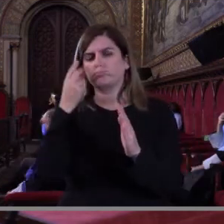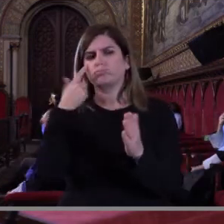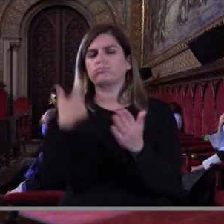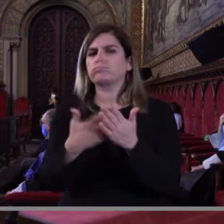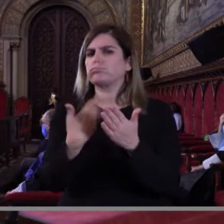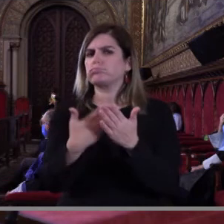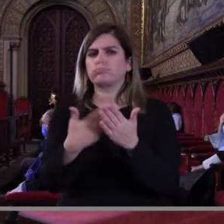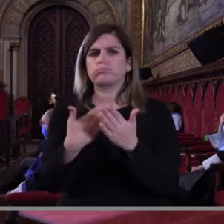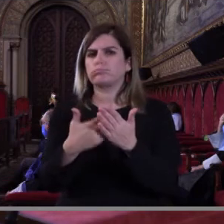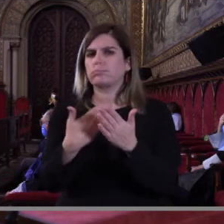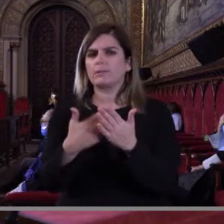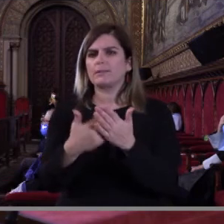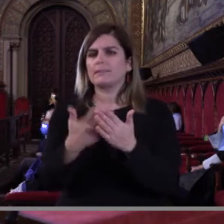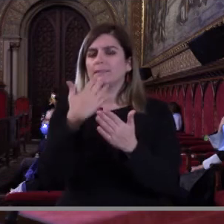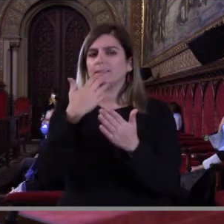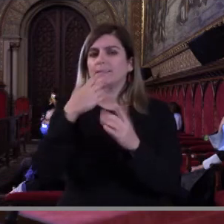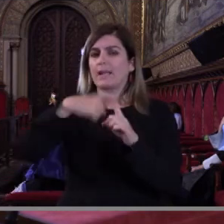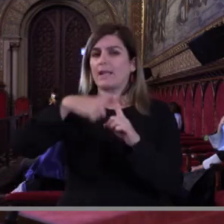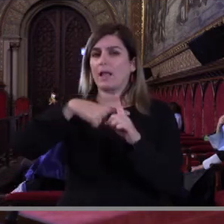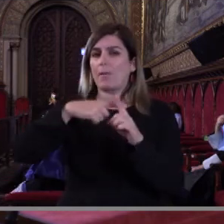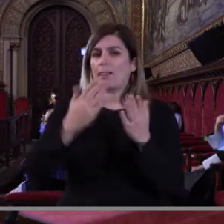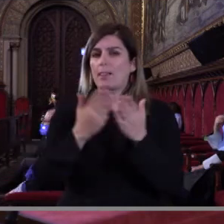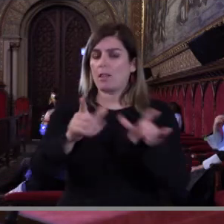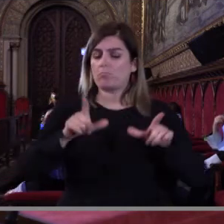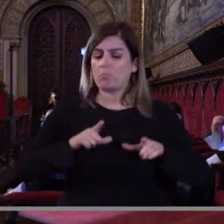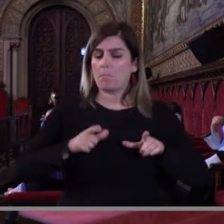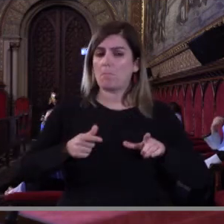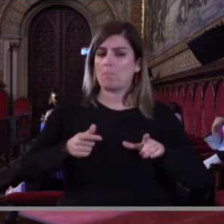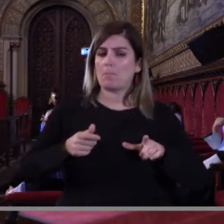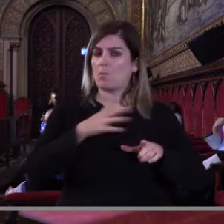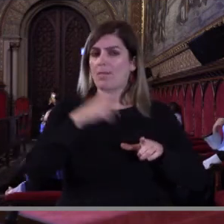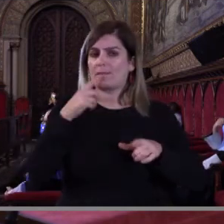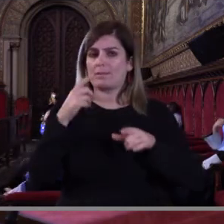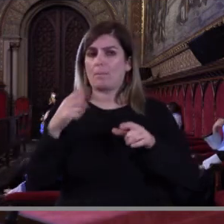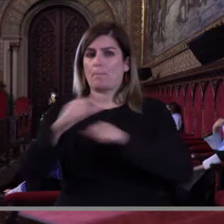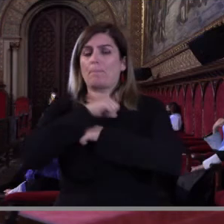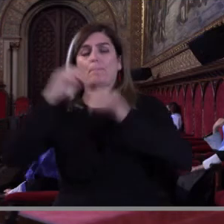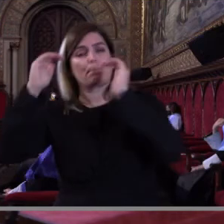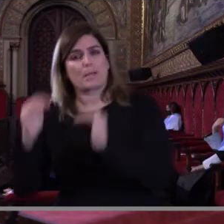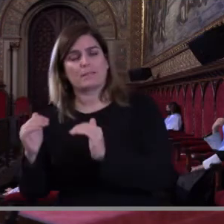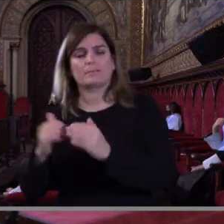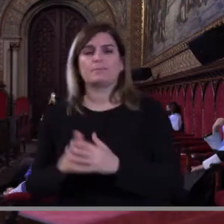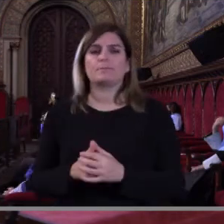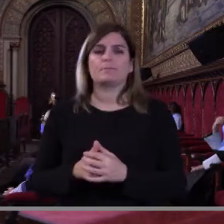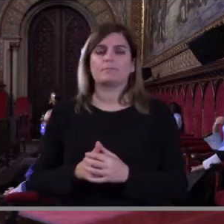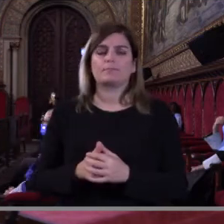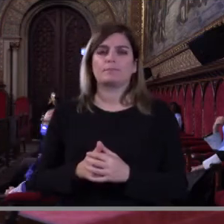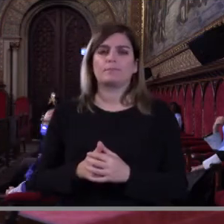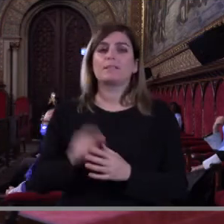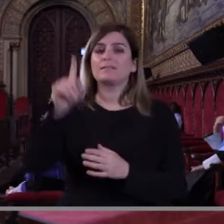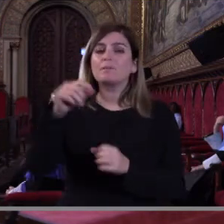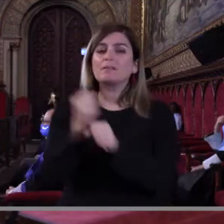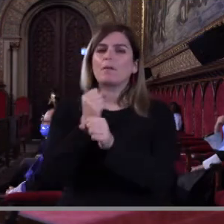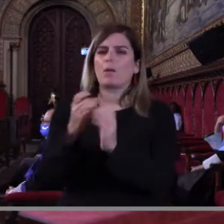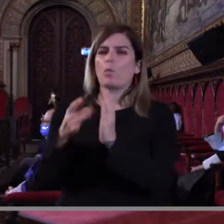evidencien que com més alt és el nivell educatiu, més ocupació i menys atur hi ha, i de més qualitat és el lloc